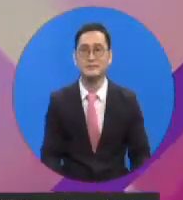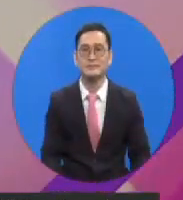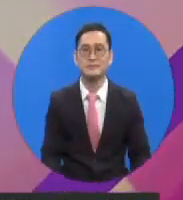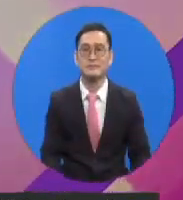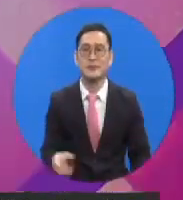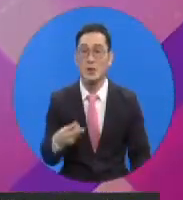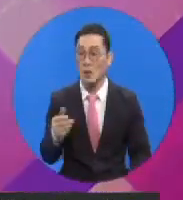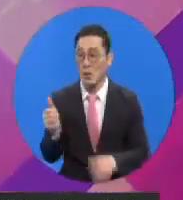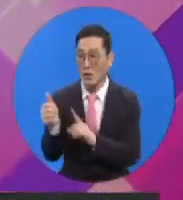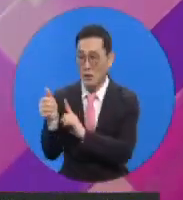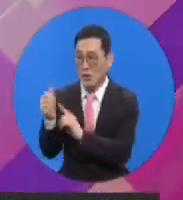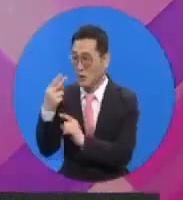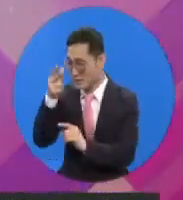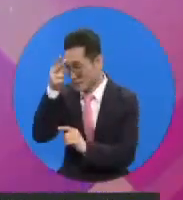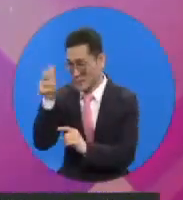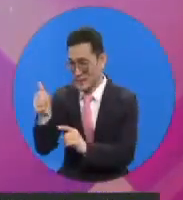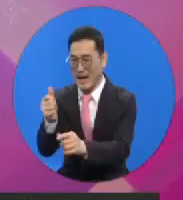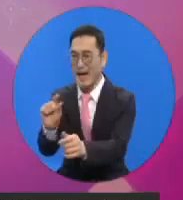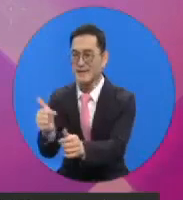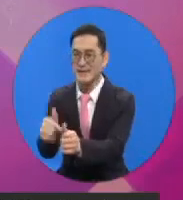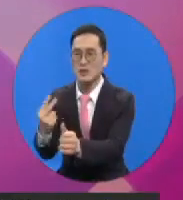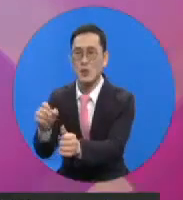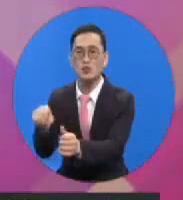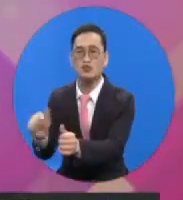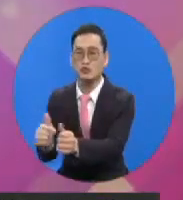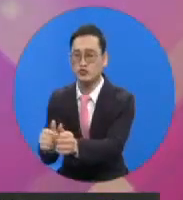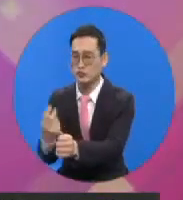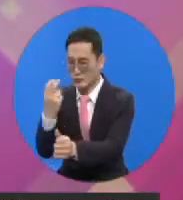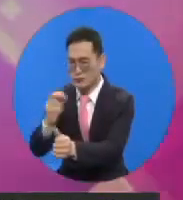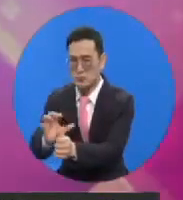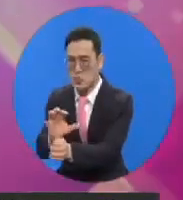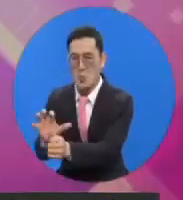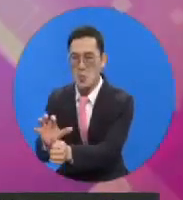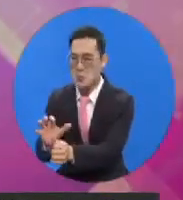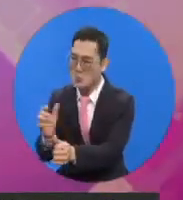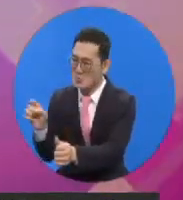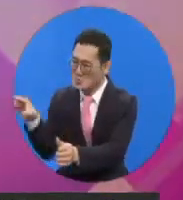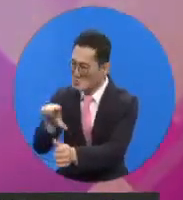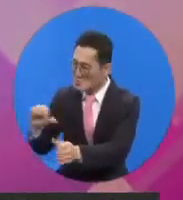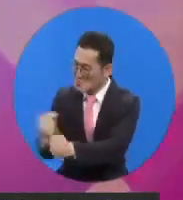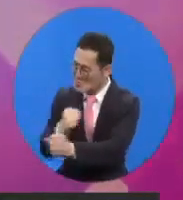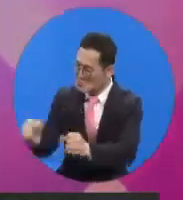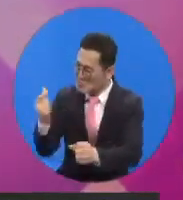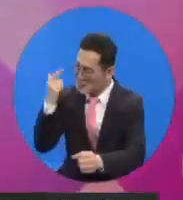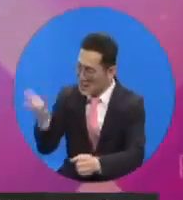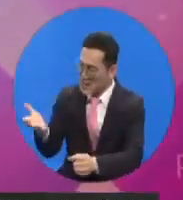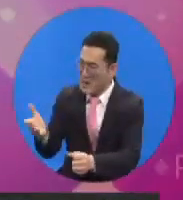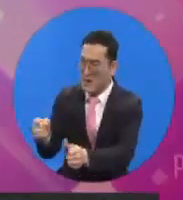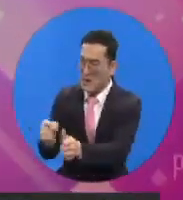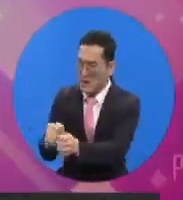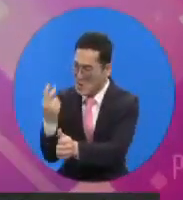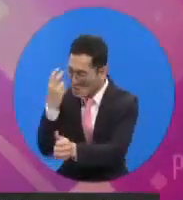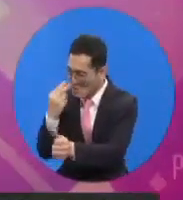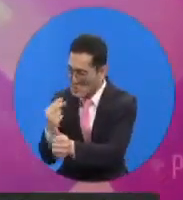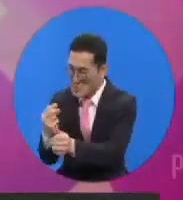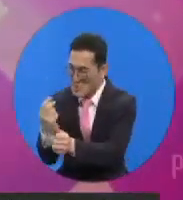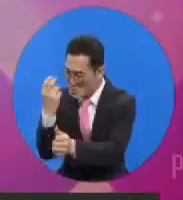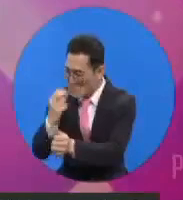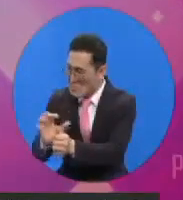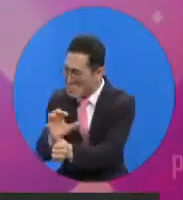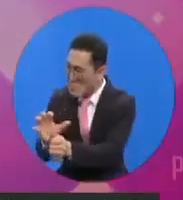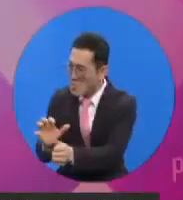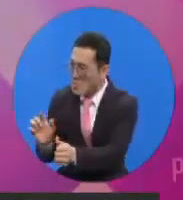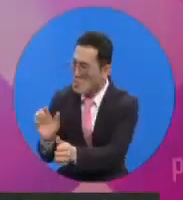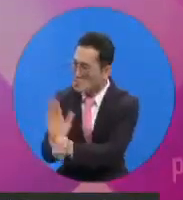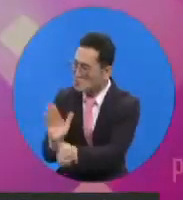아니냐라는 의혹을 제기했습니다. 이에 대해서 검찰총장이 이렇게 답변을 했는데요. 본인 입으로